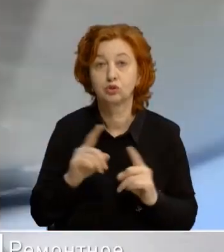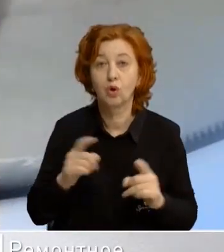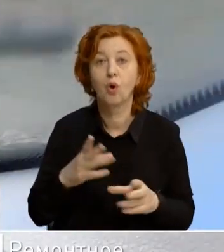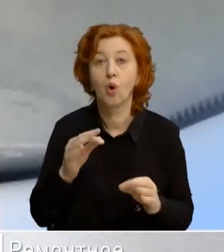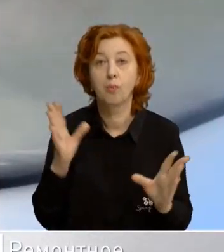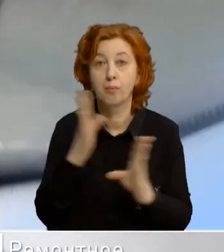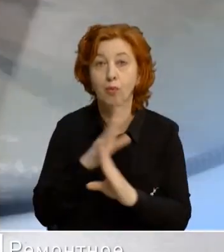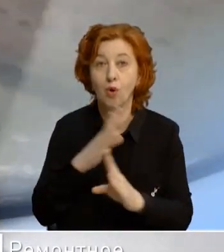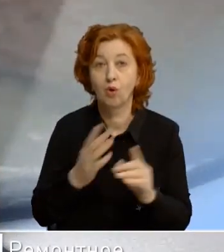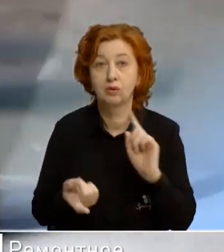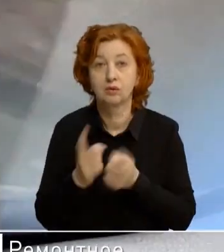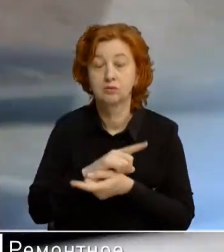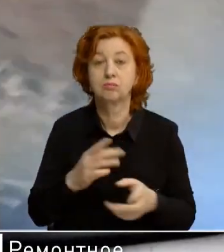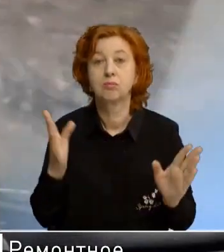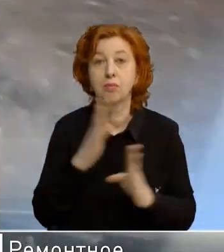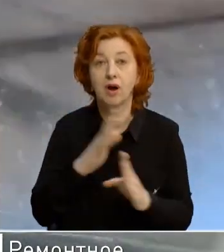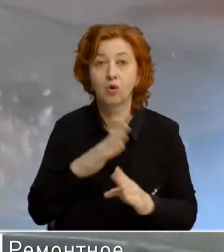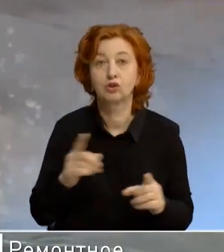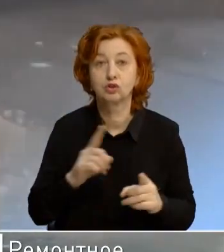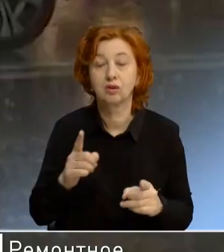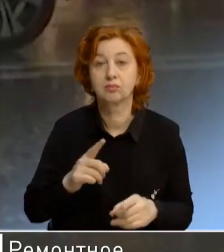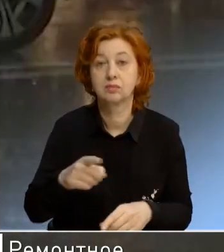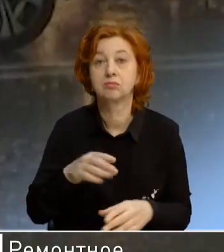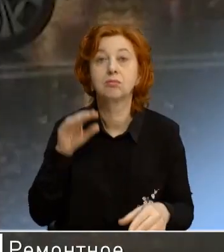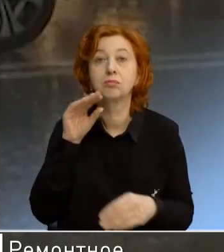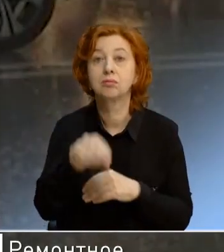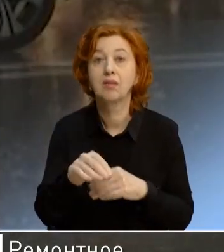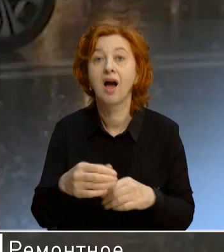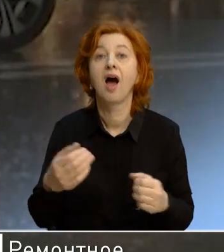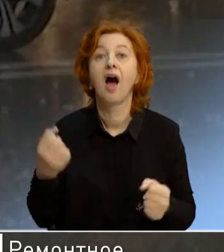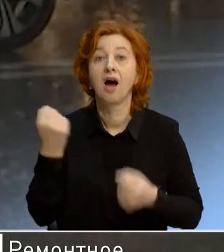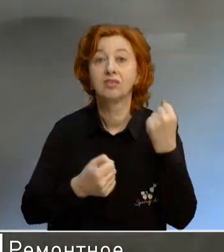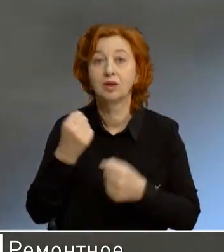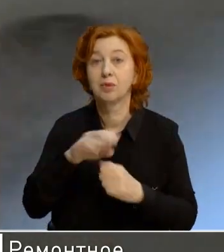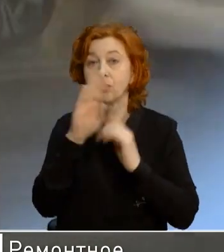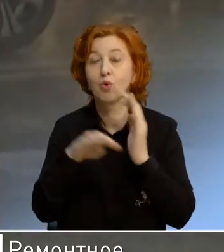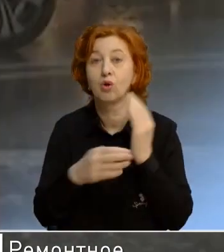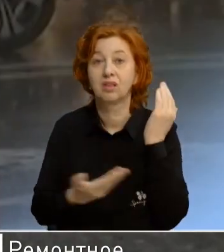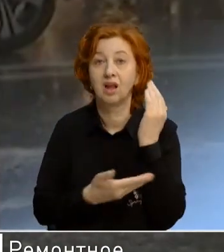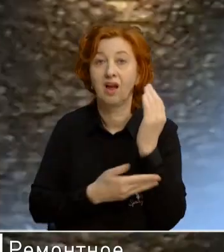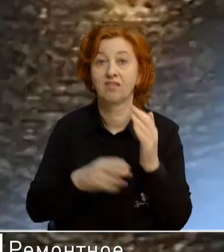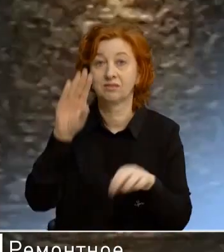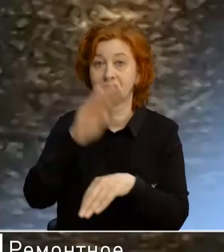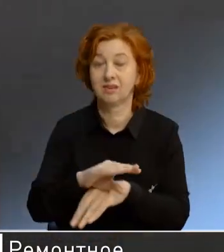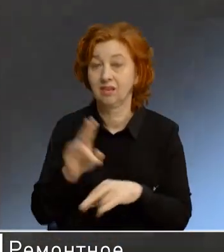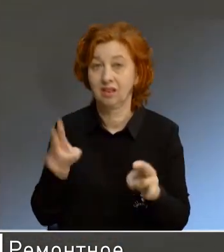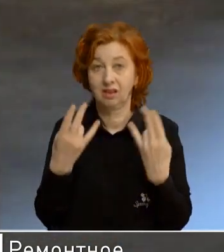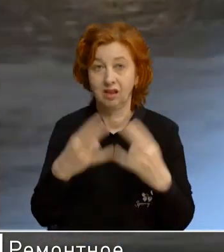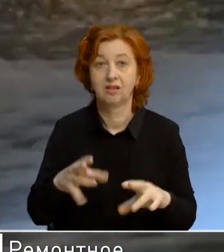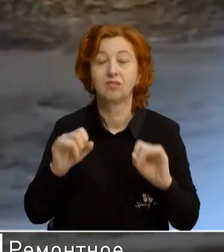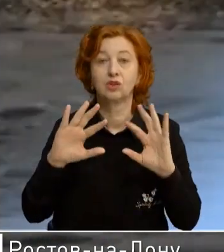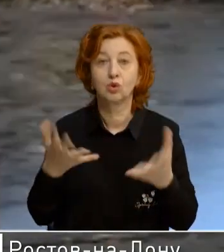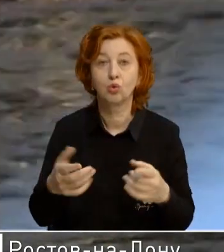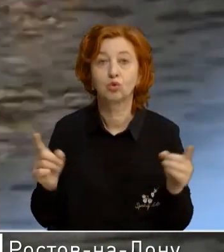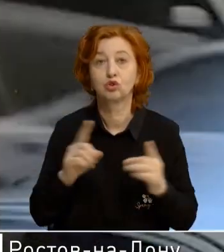погоды. Ростовчанам советуют убрать с балконов вещи, не парковать автомобили под деревьями и слабо закрепленными конструкциями. Также рекомендовано